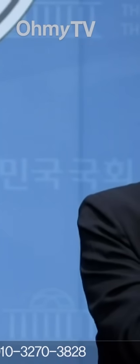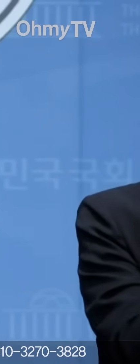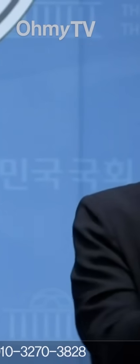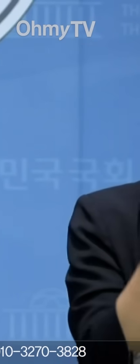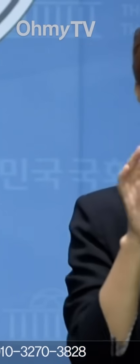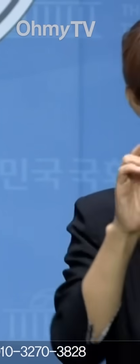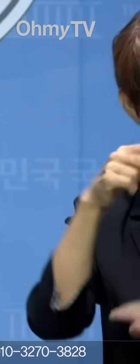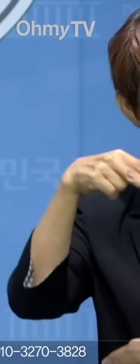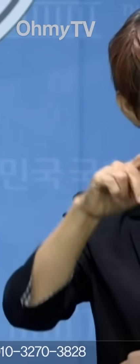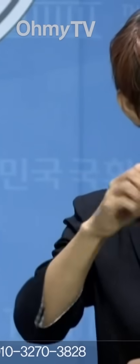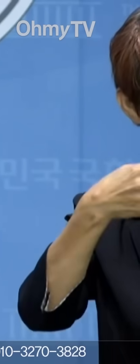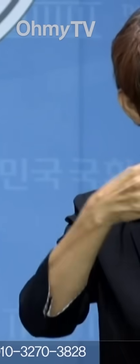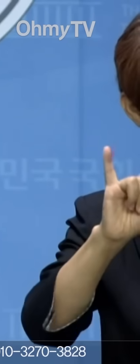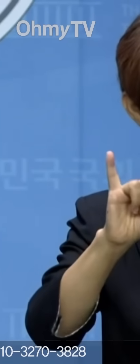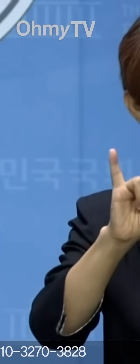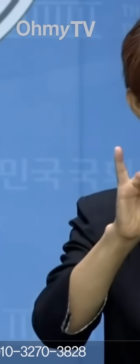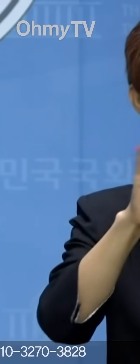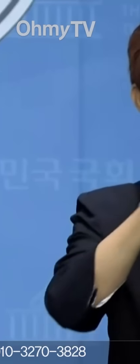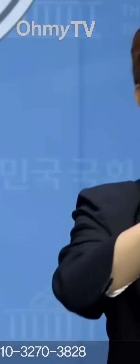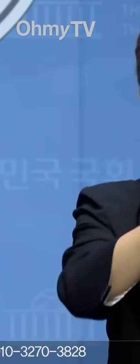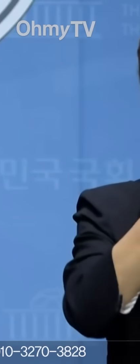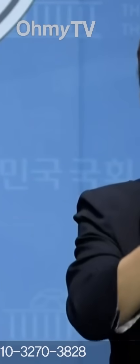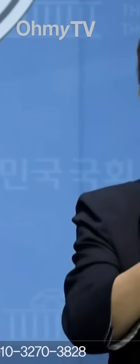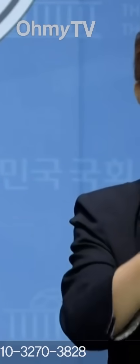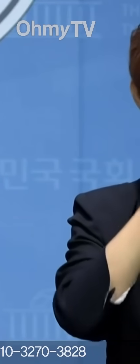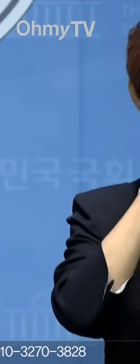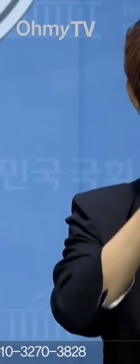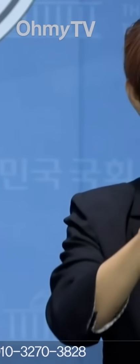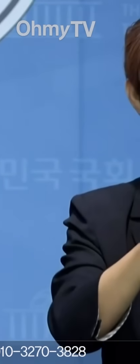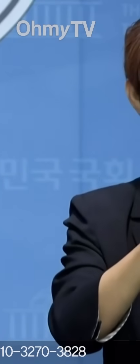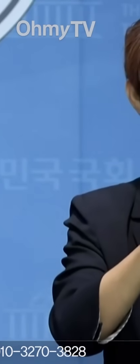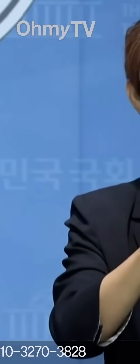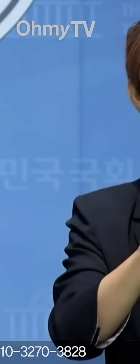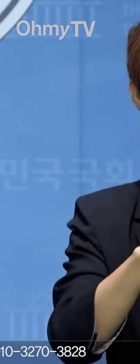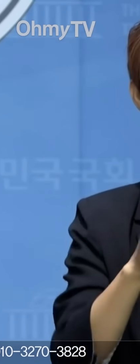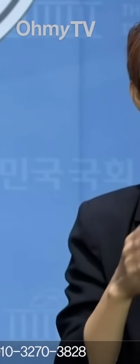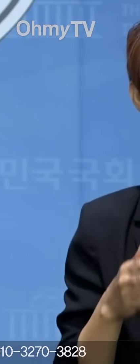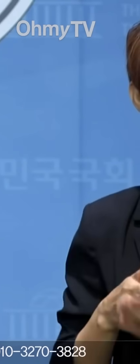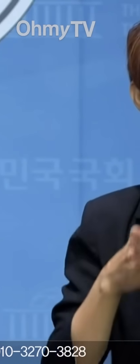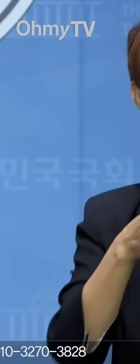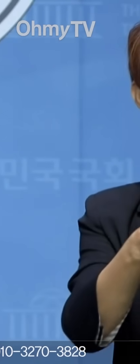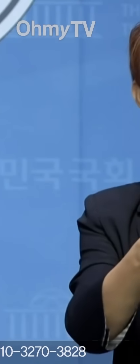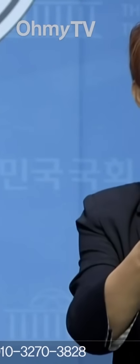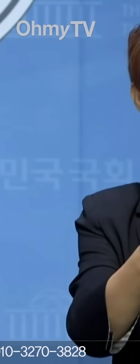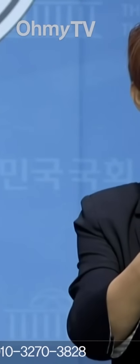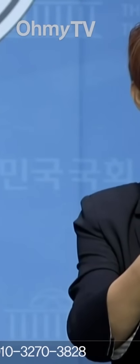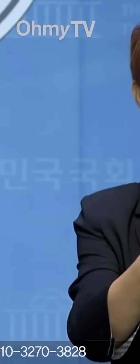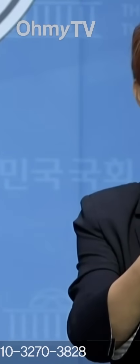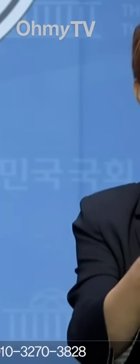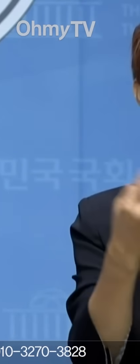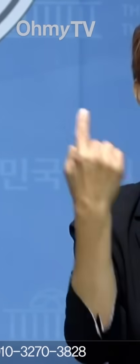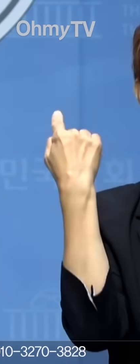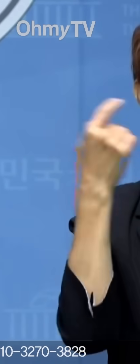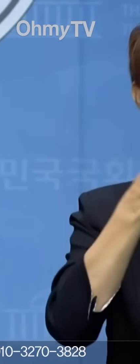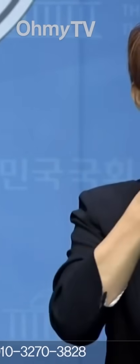줄 수 있는 것 자체가 불가능하다라고 하는 저희 대책단의 입장에 대해서 어제